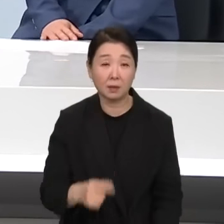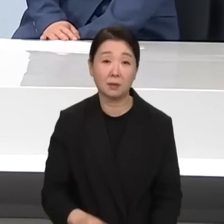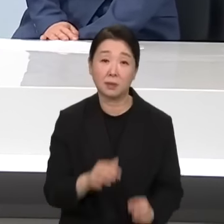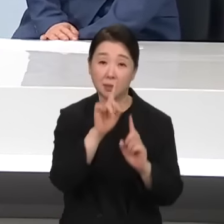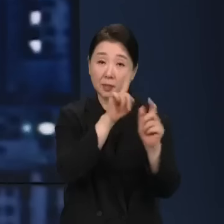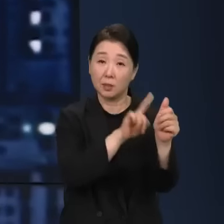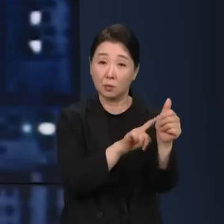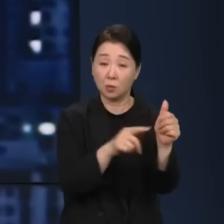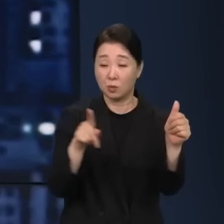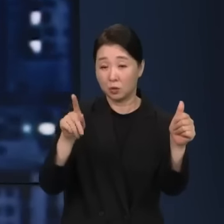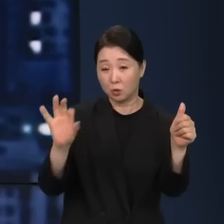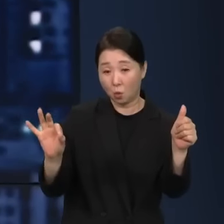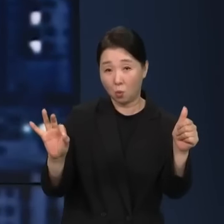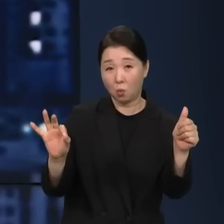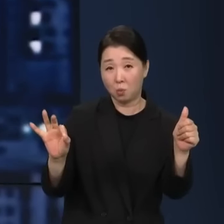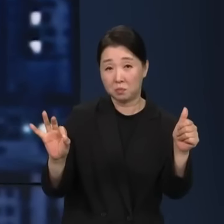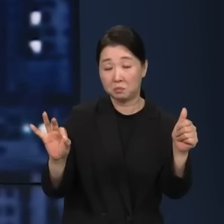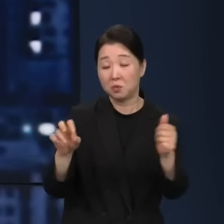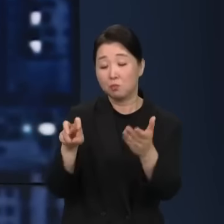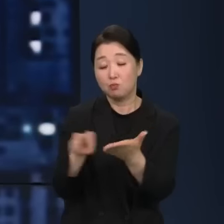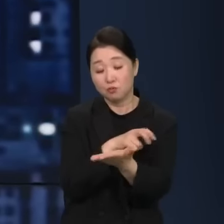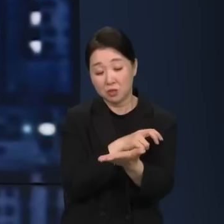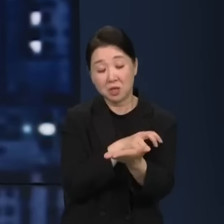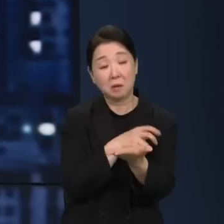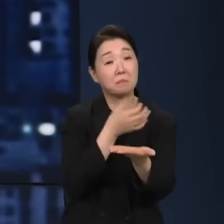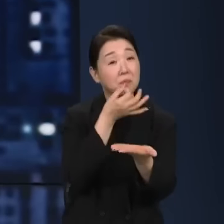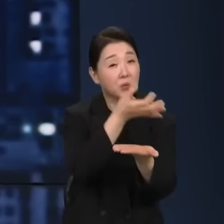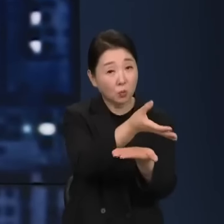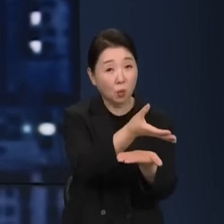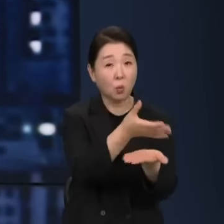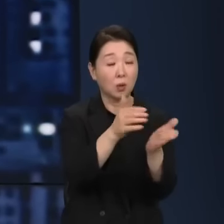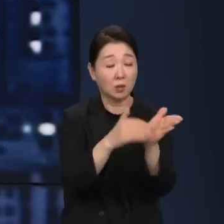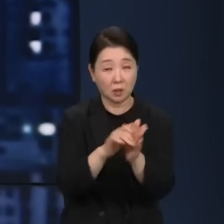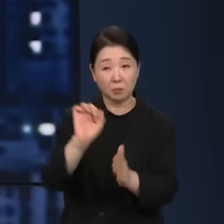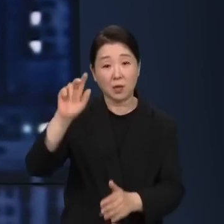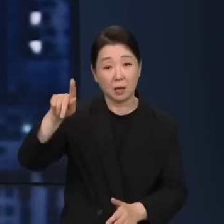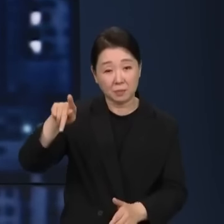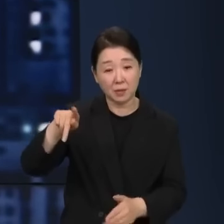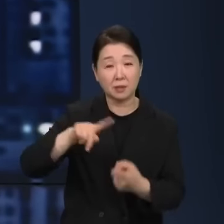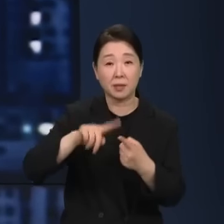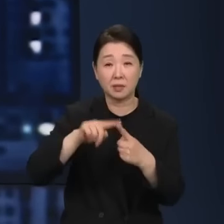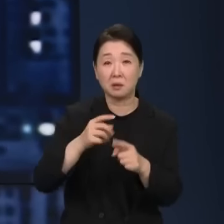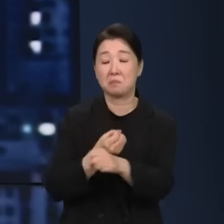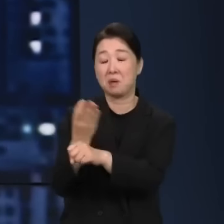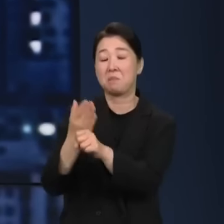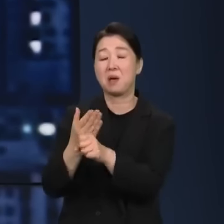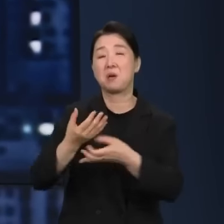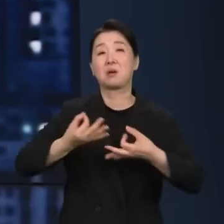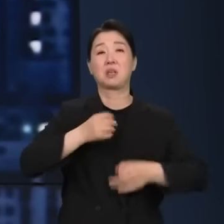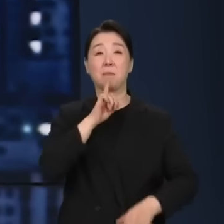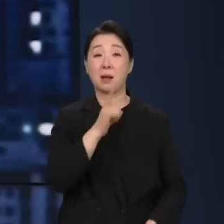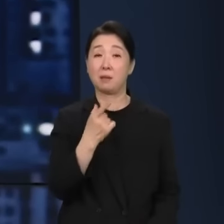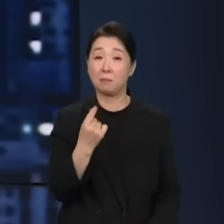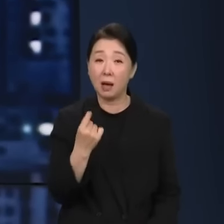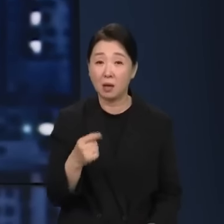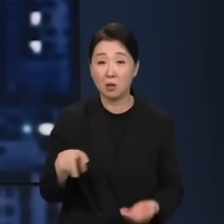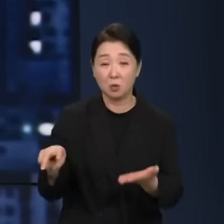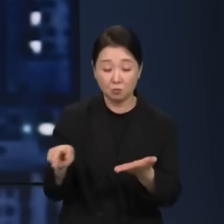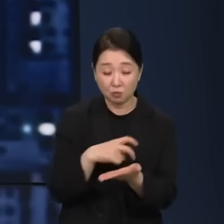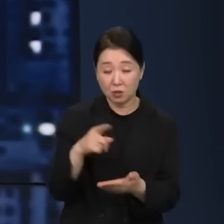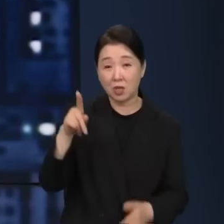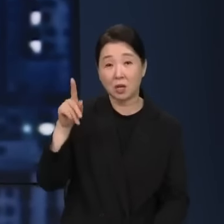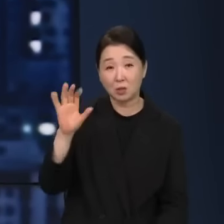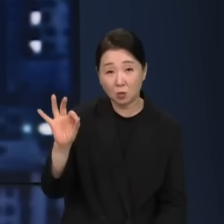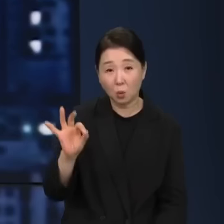이종호 씨는 송 씨가 보여준 문자를 보고 VIP에게 얘기하겠다며 허세를 부린 것이라며 해당 문자는 송